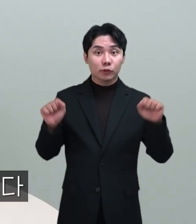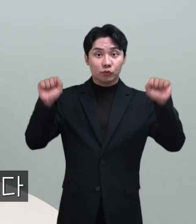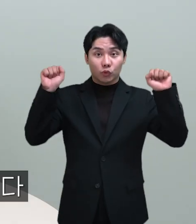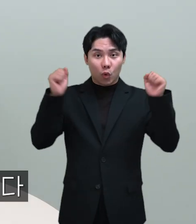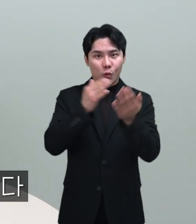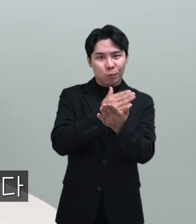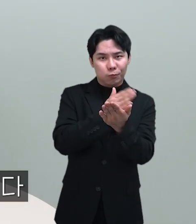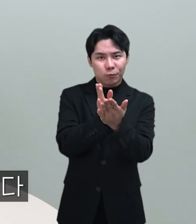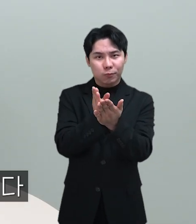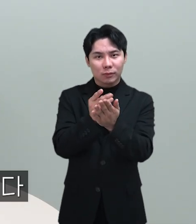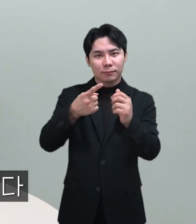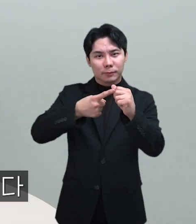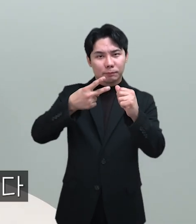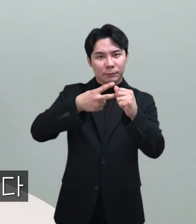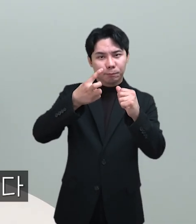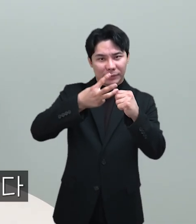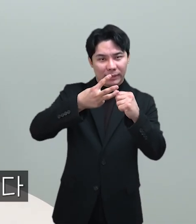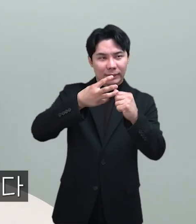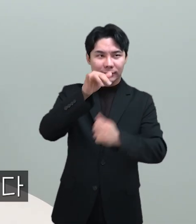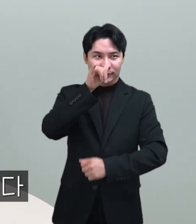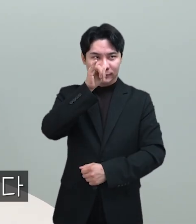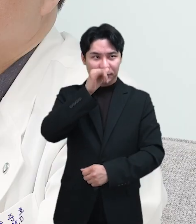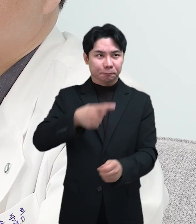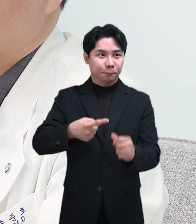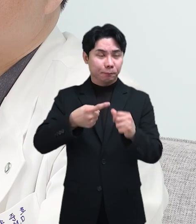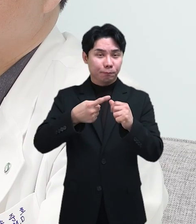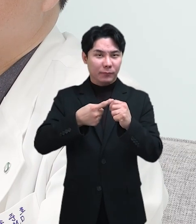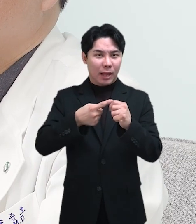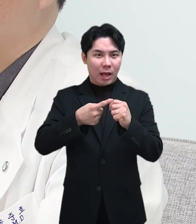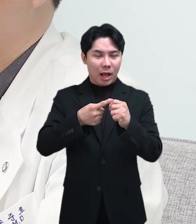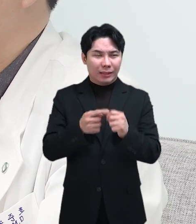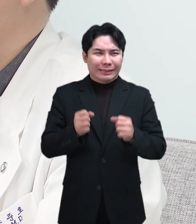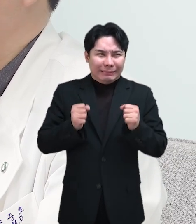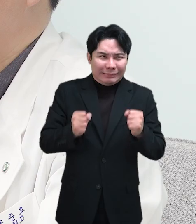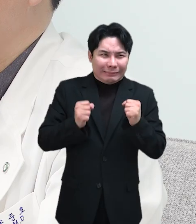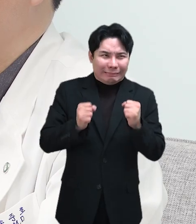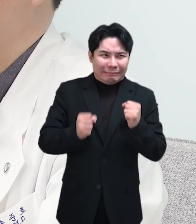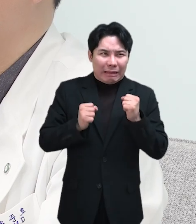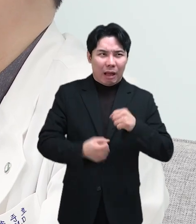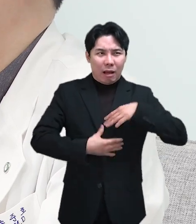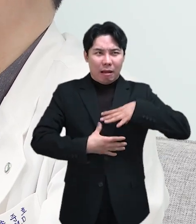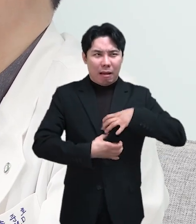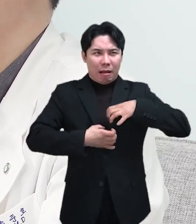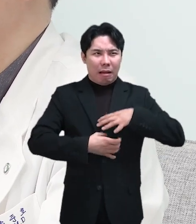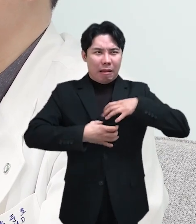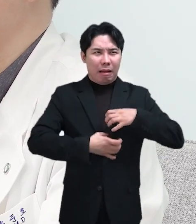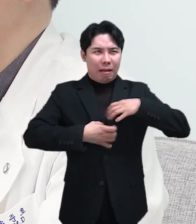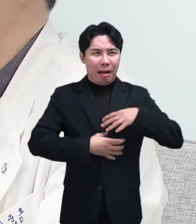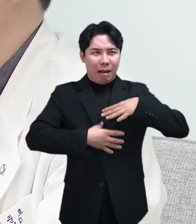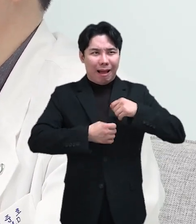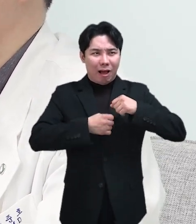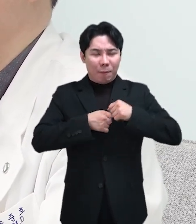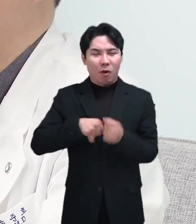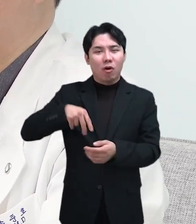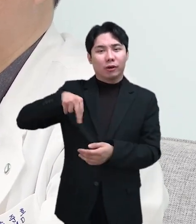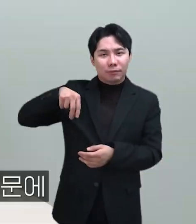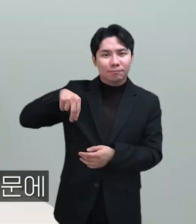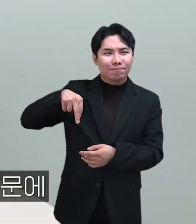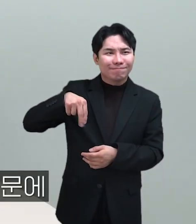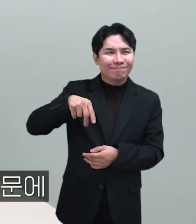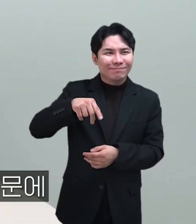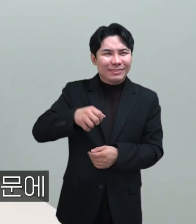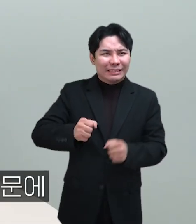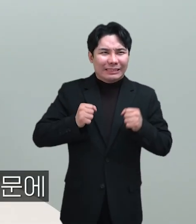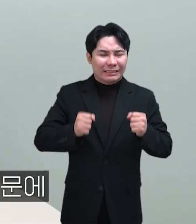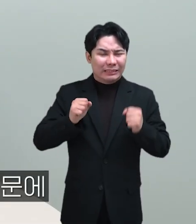네, 운동은 3가지로 나누어서 생각을 합니다. 첫째는 걷고 달리고 또 땀을 흘리는 그런 유산소 운동입니다.